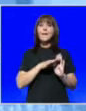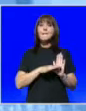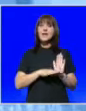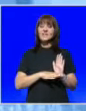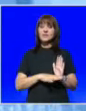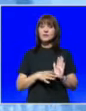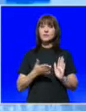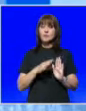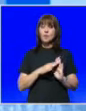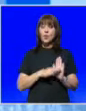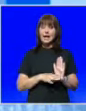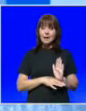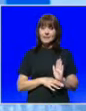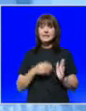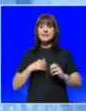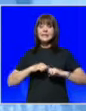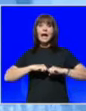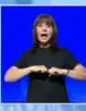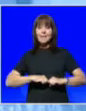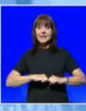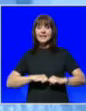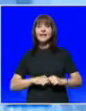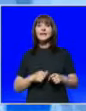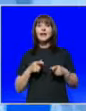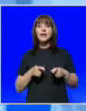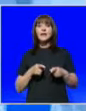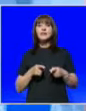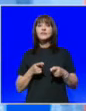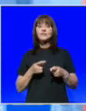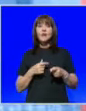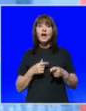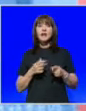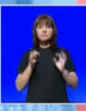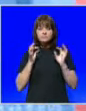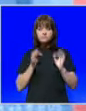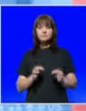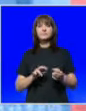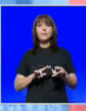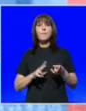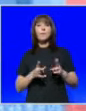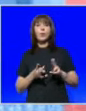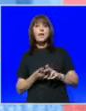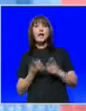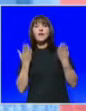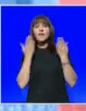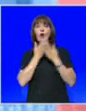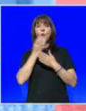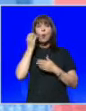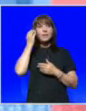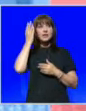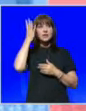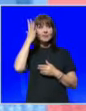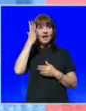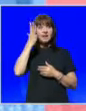нашия политически кабинет. Той е насочен към концептуална промяна в образованието, която може да